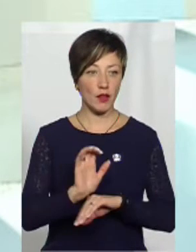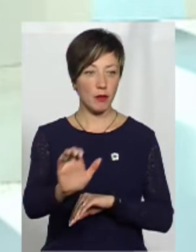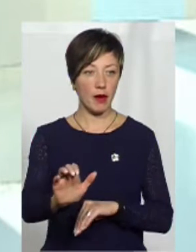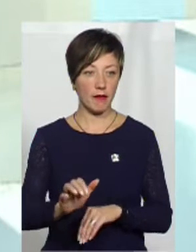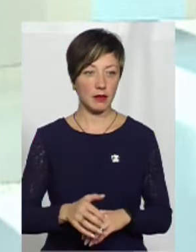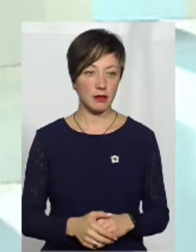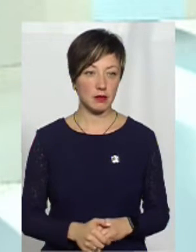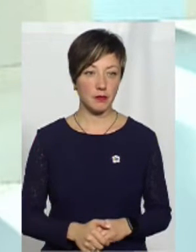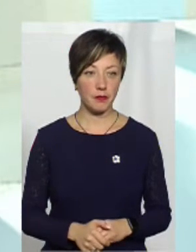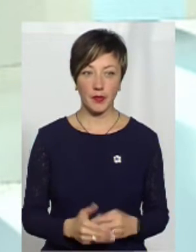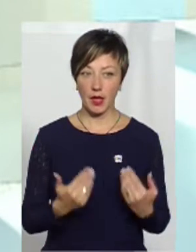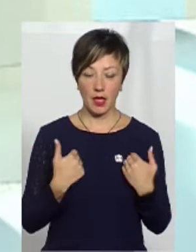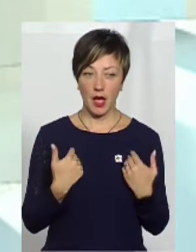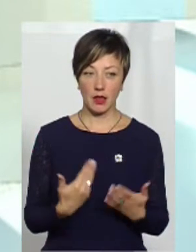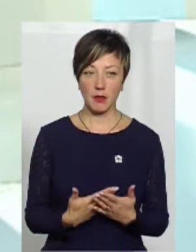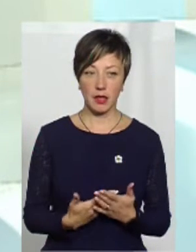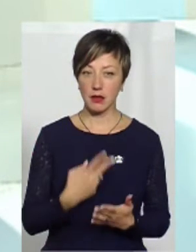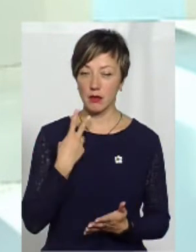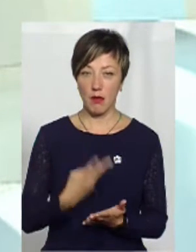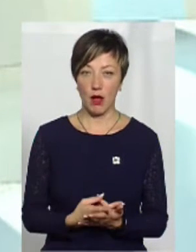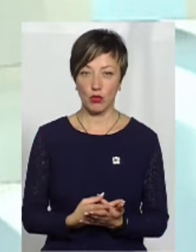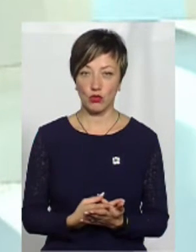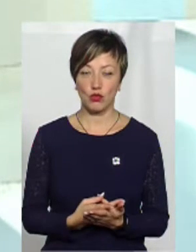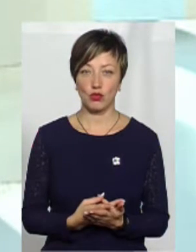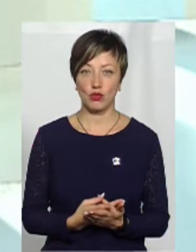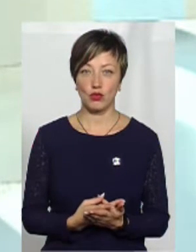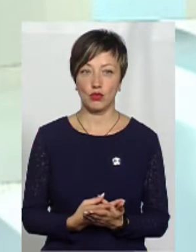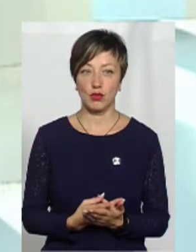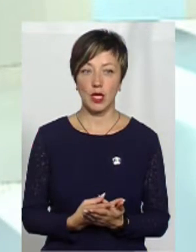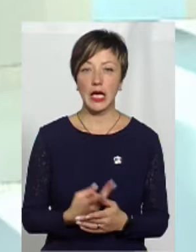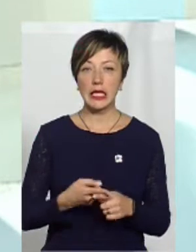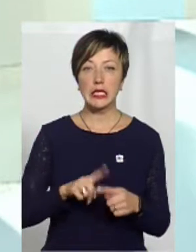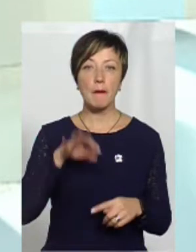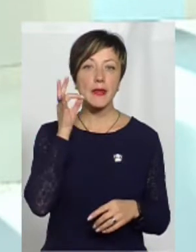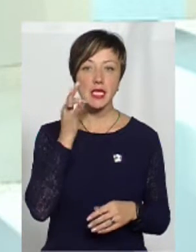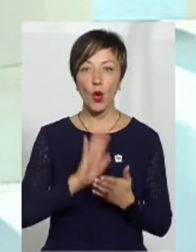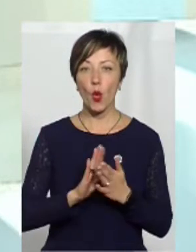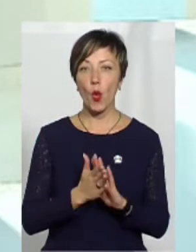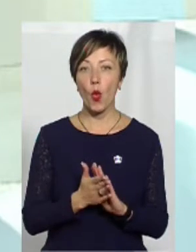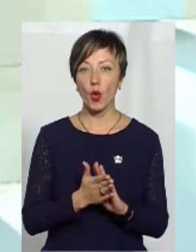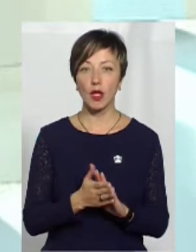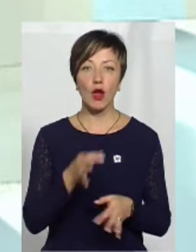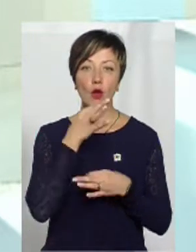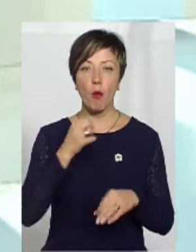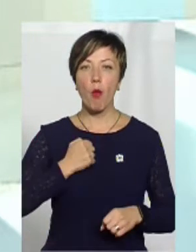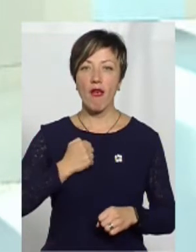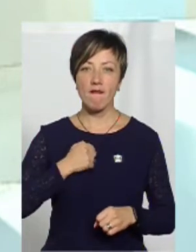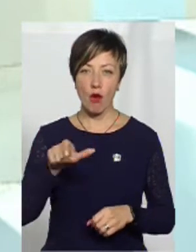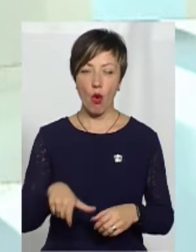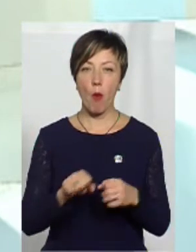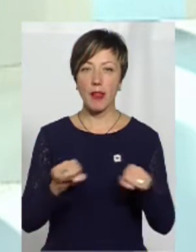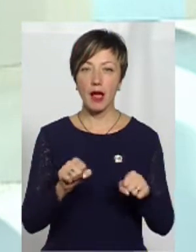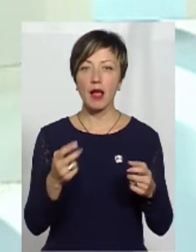відправити. Я, наприклад, бачу ті Мінські угоди любого бойового командира, який